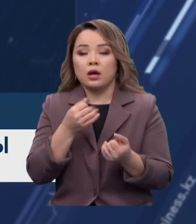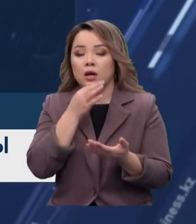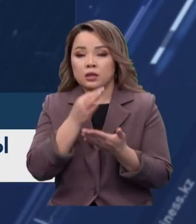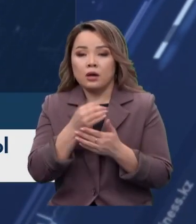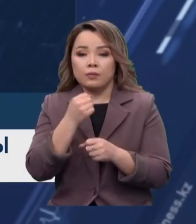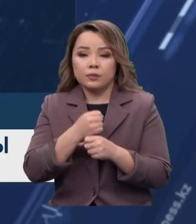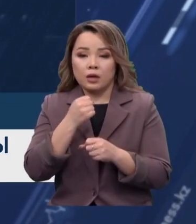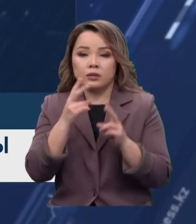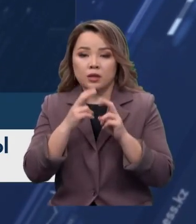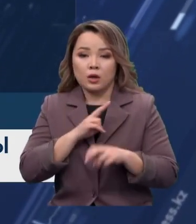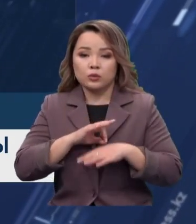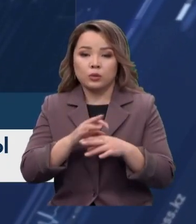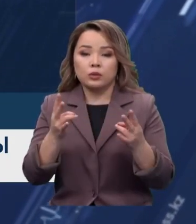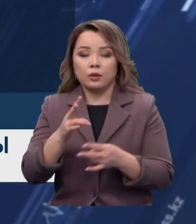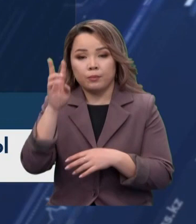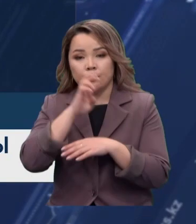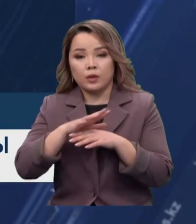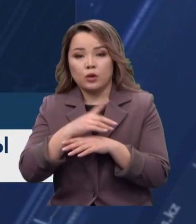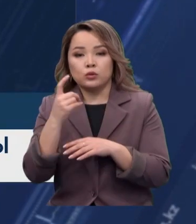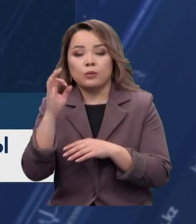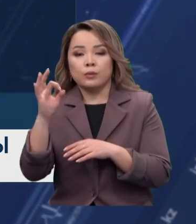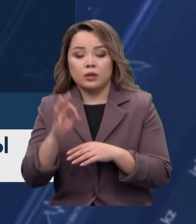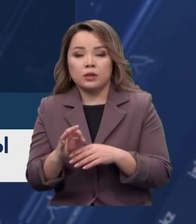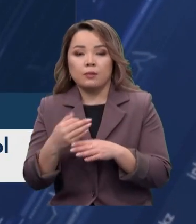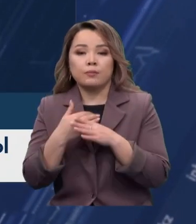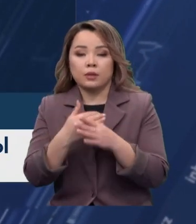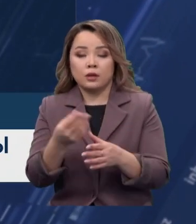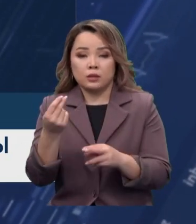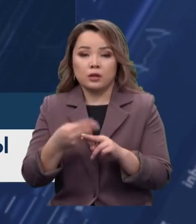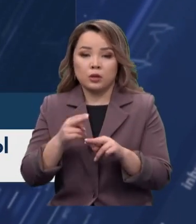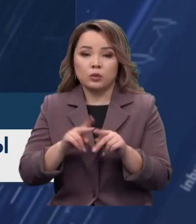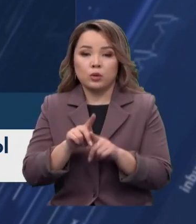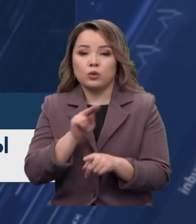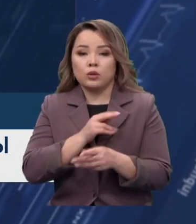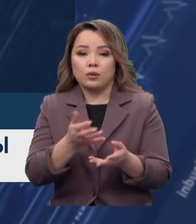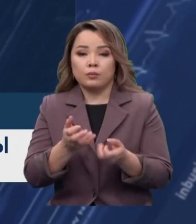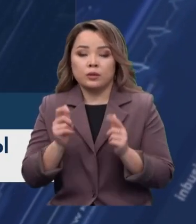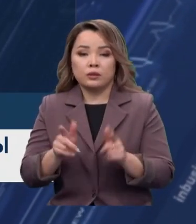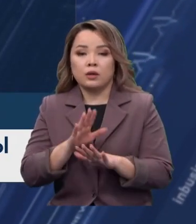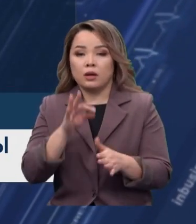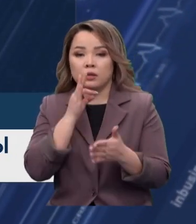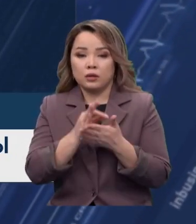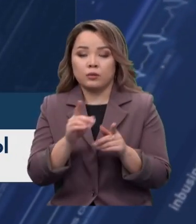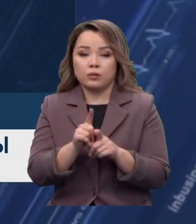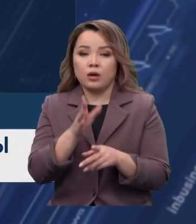зерделеу керек. Өйткені мемлекет жалақының 100%-ын субсидиялаймыз десе де, көбі оларды жұмысқа алуға келіспейтін